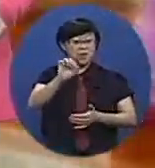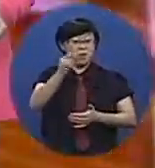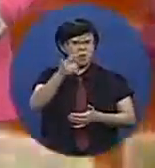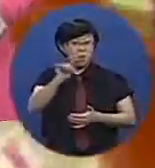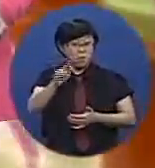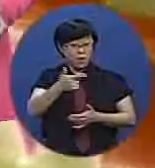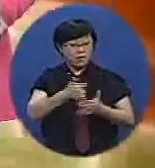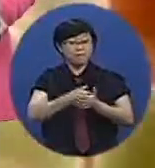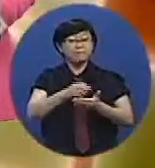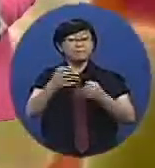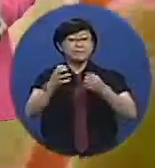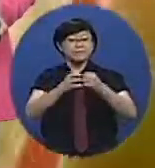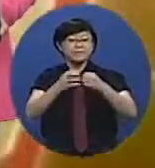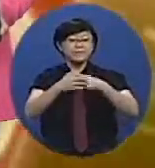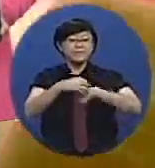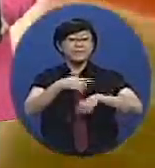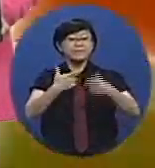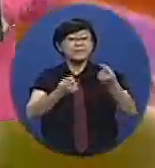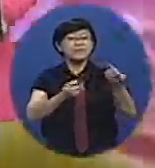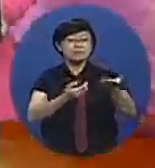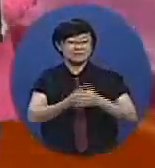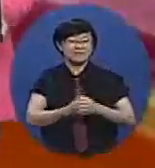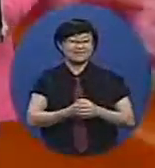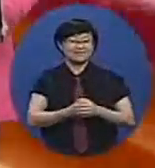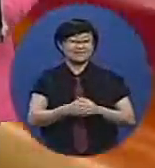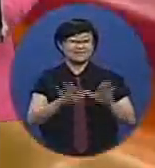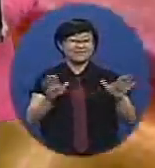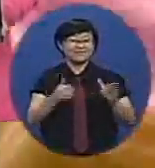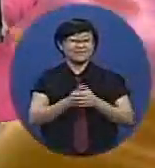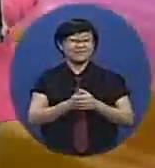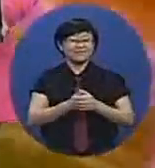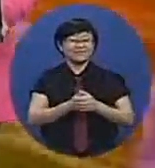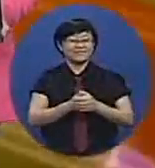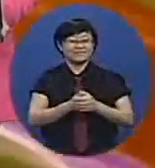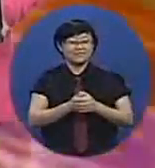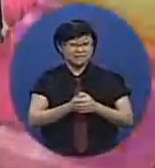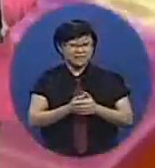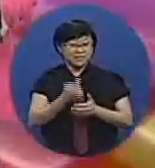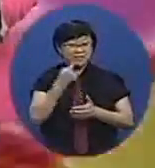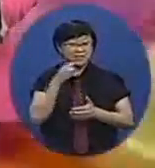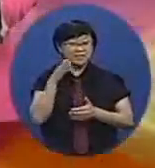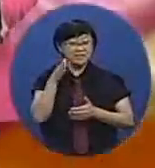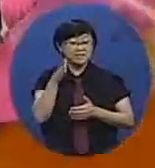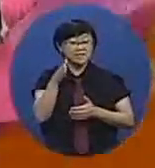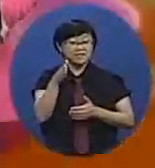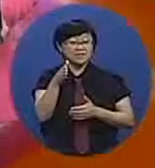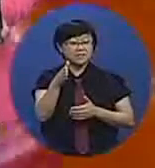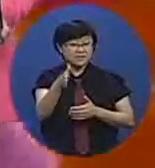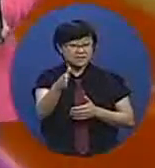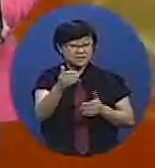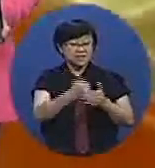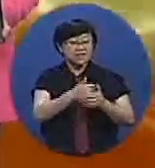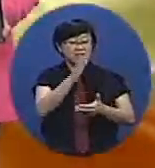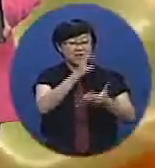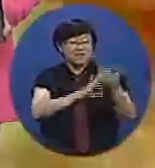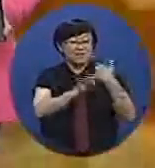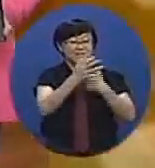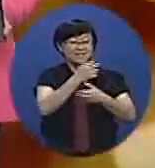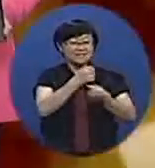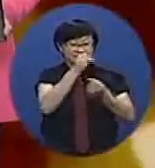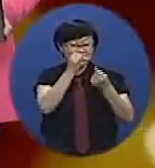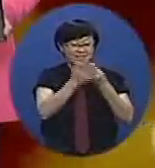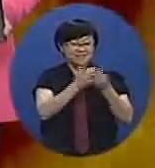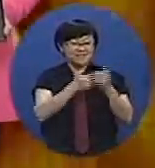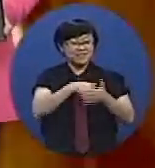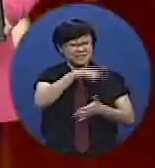네, 맛있잖아요. 성환, 네, 성환이에요. 저는 오늘 네, 치과를 좀 가야 돼서 네. 그래서 오전에 예약한 게 있어서 그래서